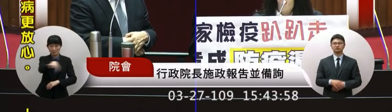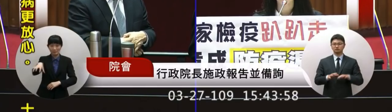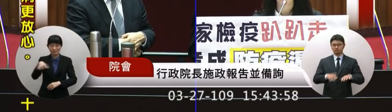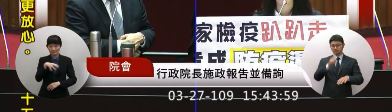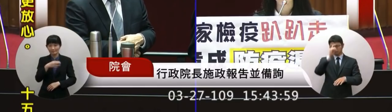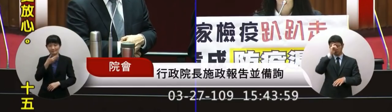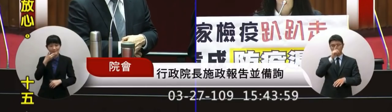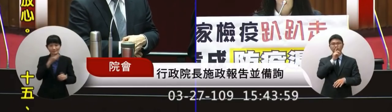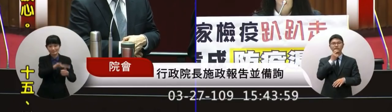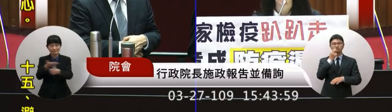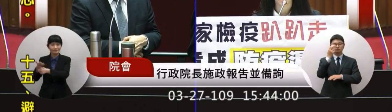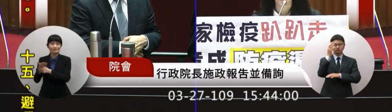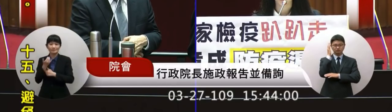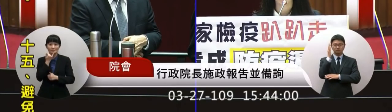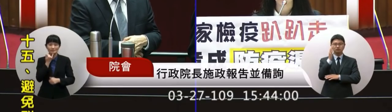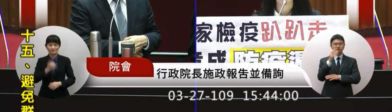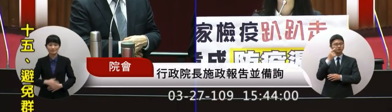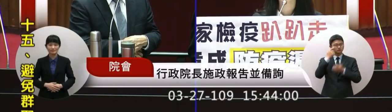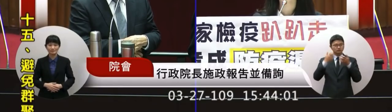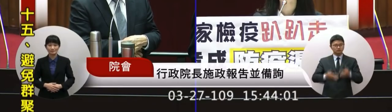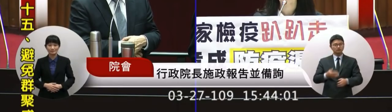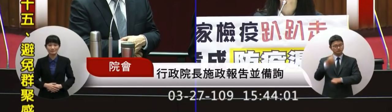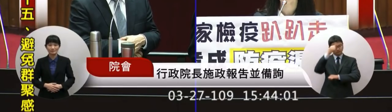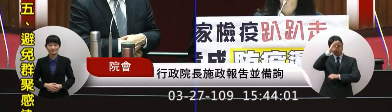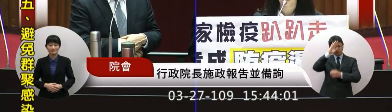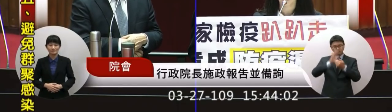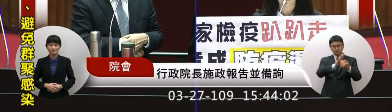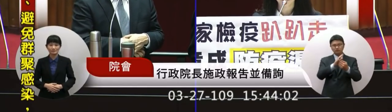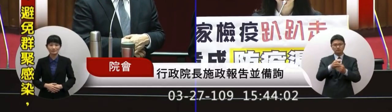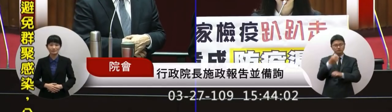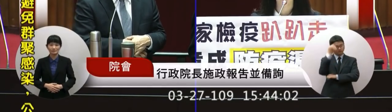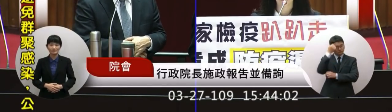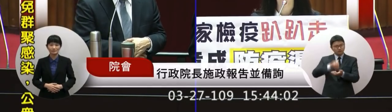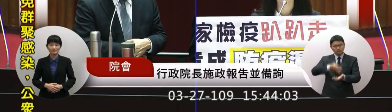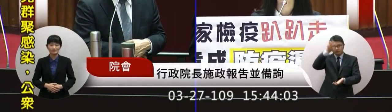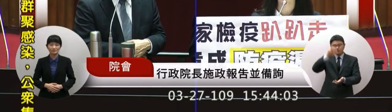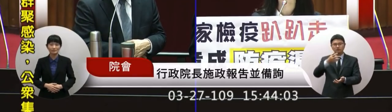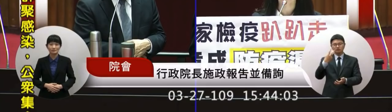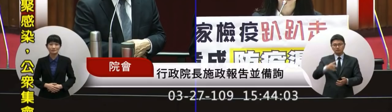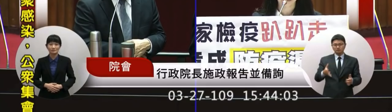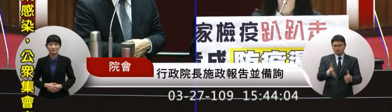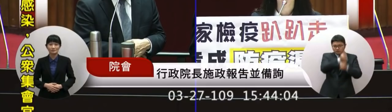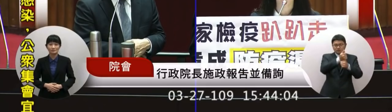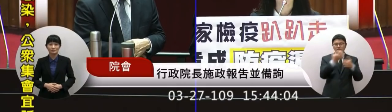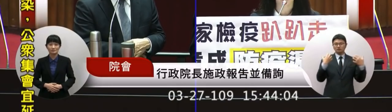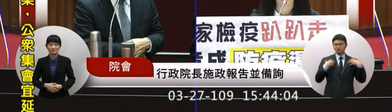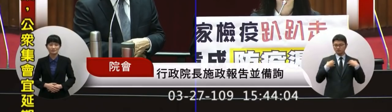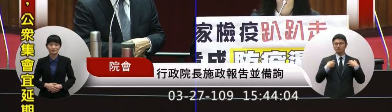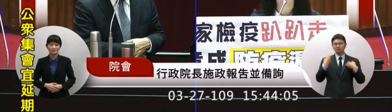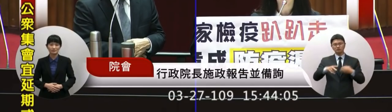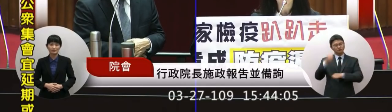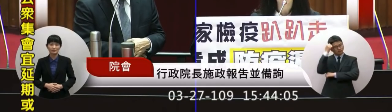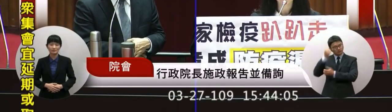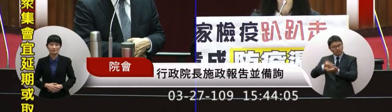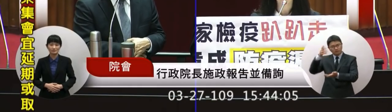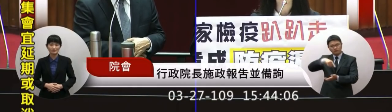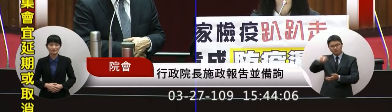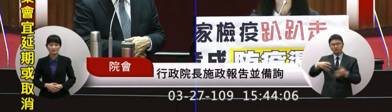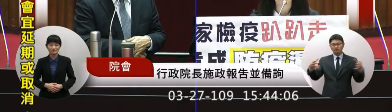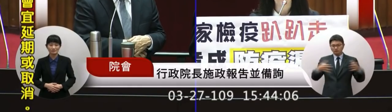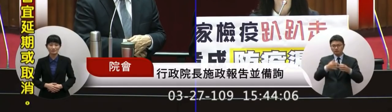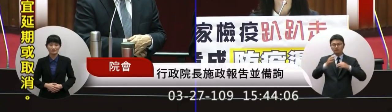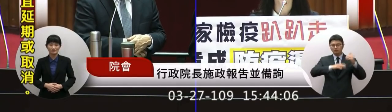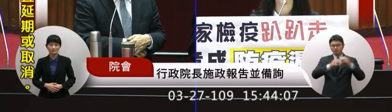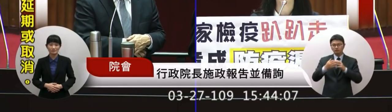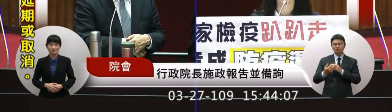中央能够正视防疫旅馆的需求，然后建立一个单一的窗口来协助。那旅馆业当然也要共体时间哦。那另外